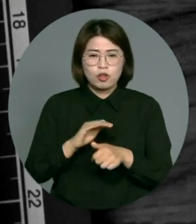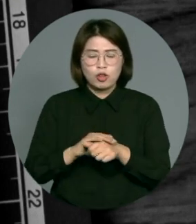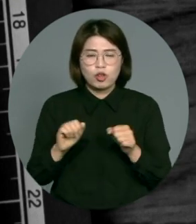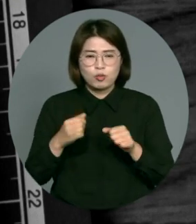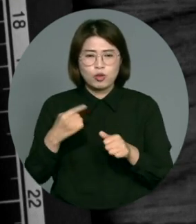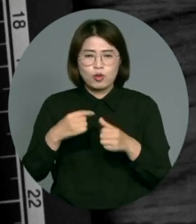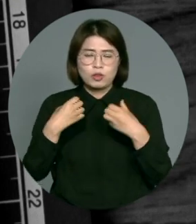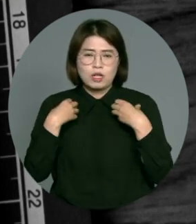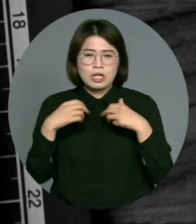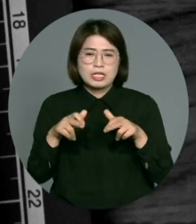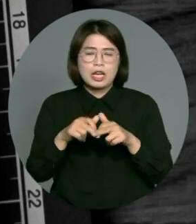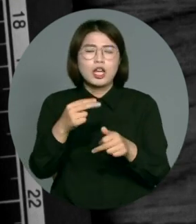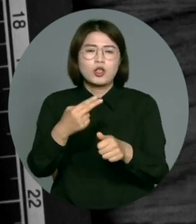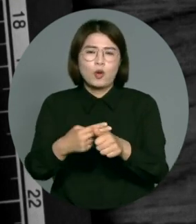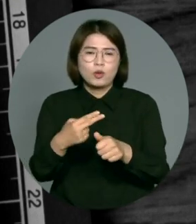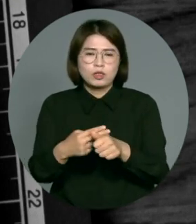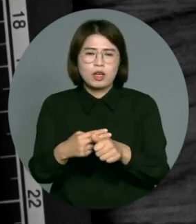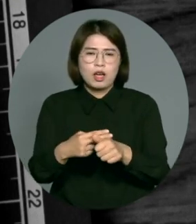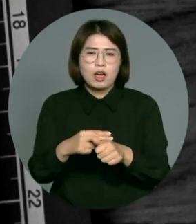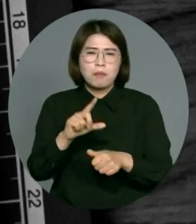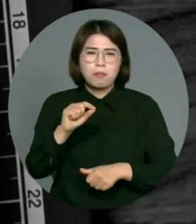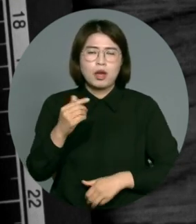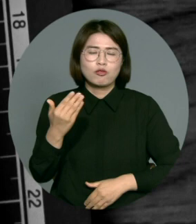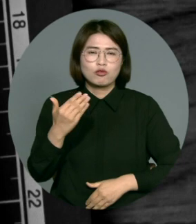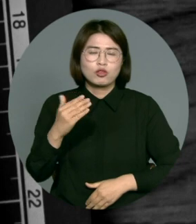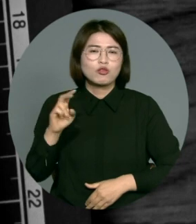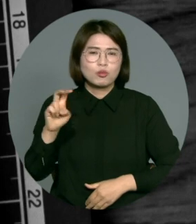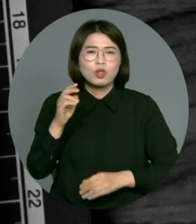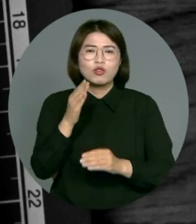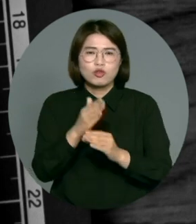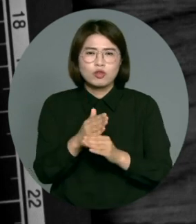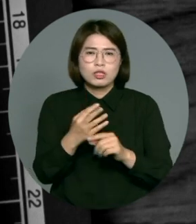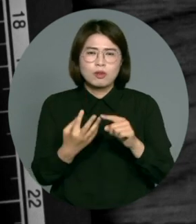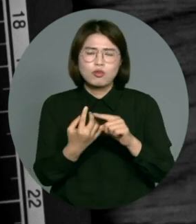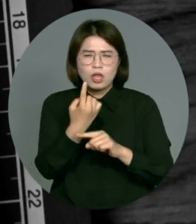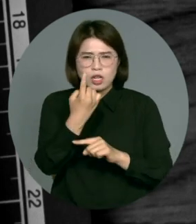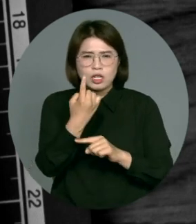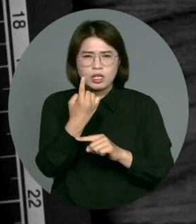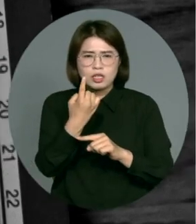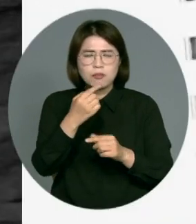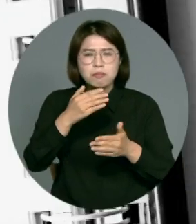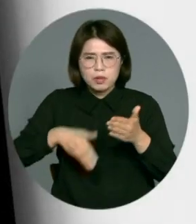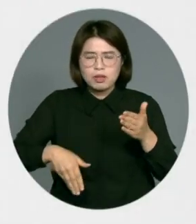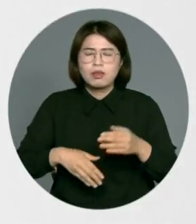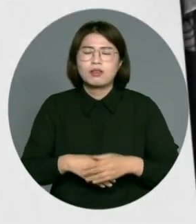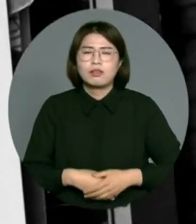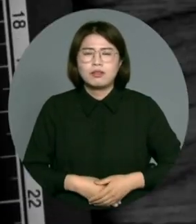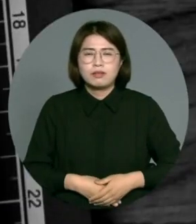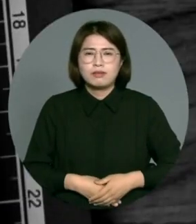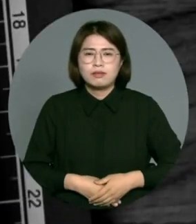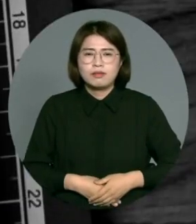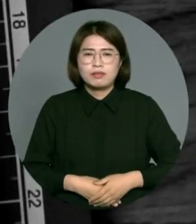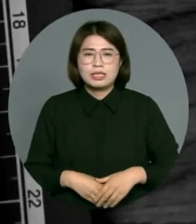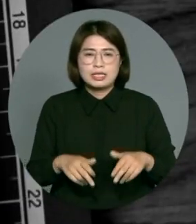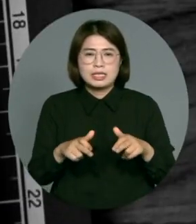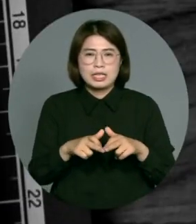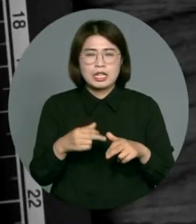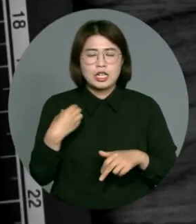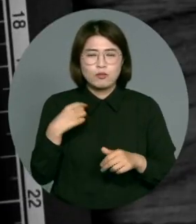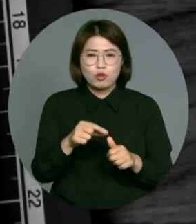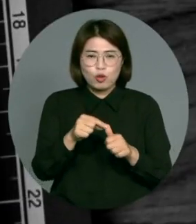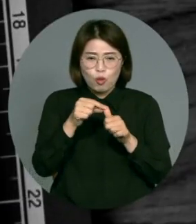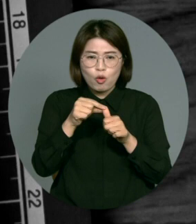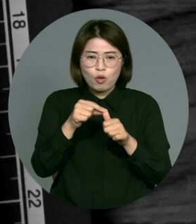경북교육청은 장애인 교사 정원 19,020명 중 3분의 1도 채우지 못했습니다. 장애인 의무고용